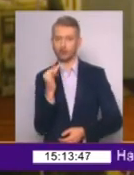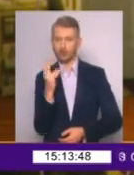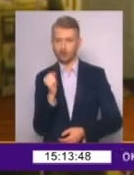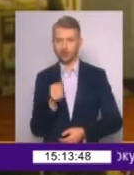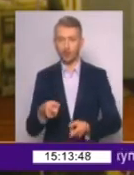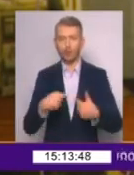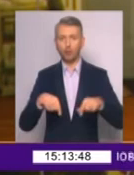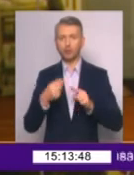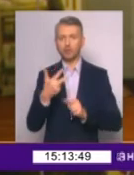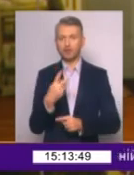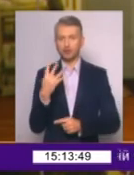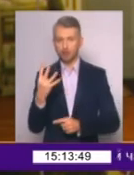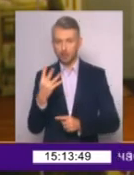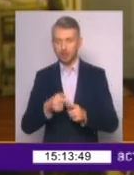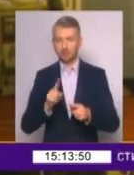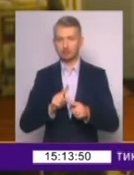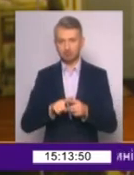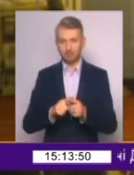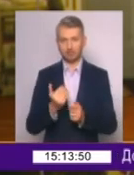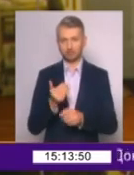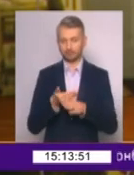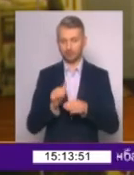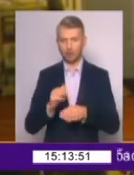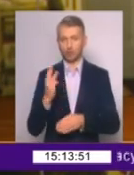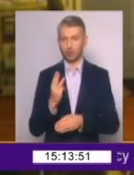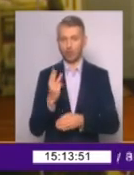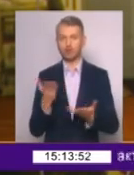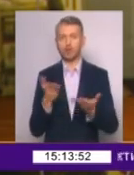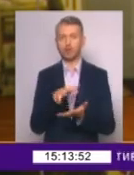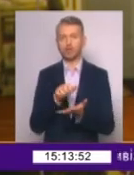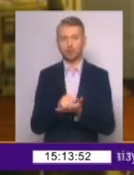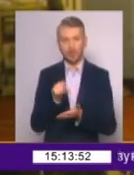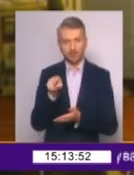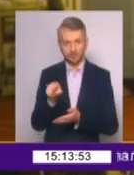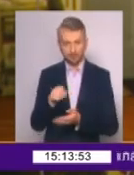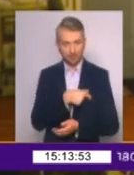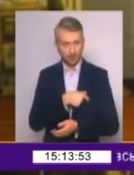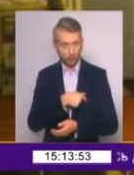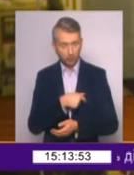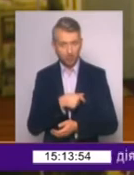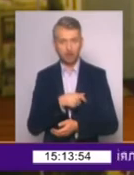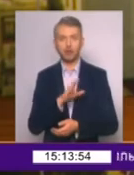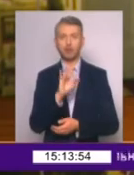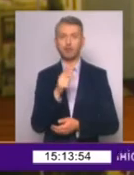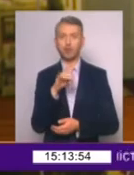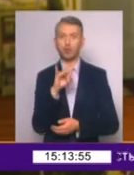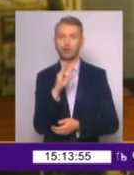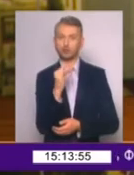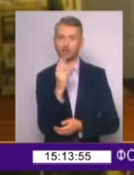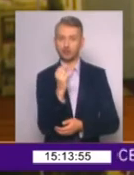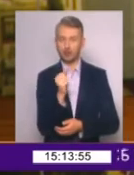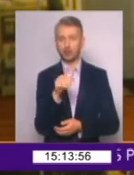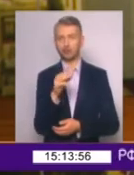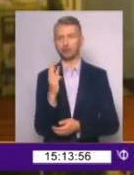номер 34 – це якраз профільна частина Троєщини, якою опікується пан Михайло Іщенко, це Вигурівщина, Троєщина, ми звикли її так